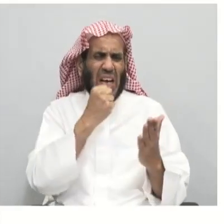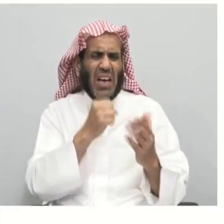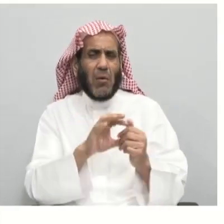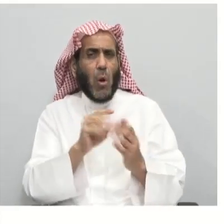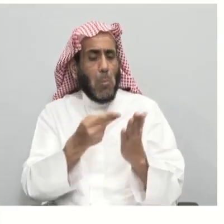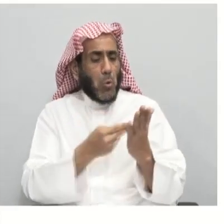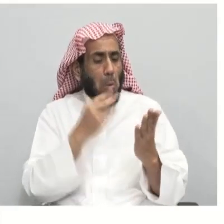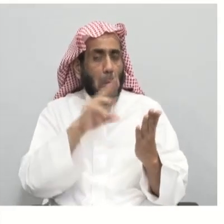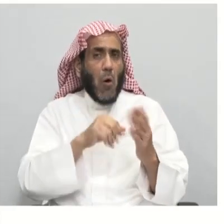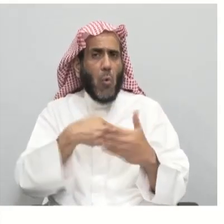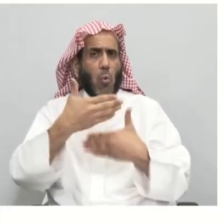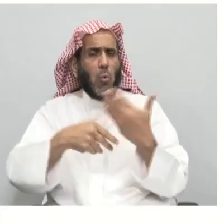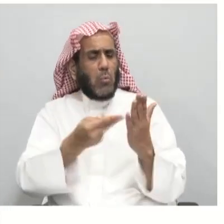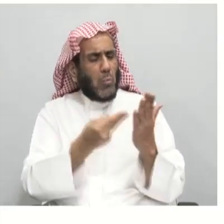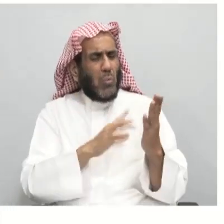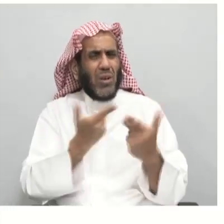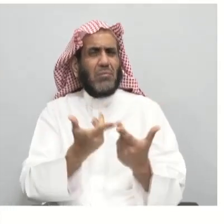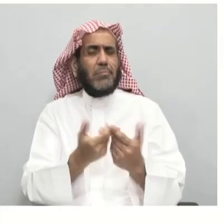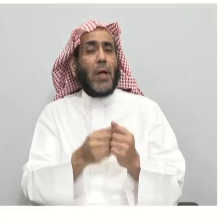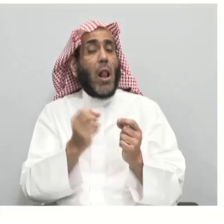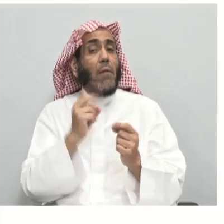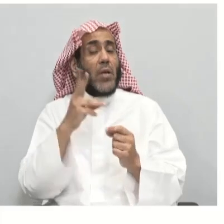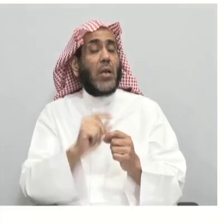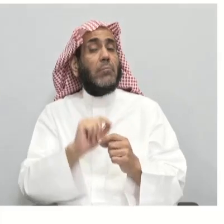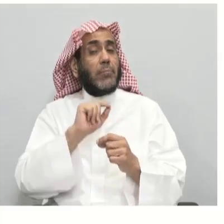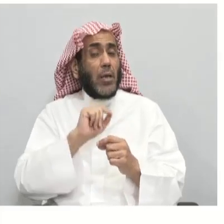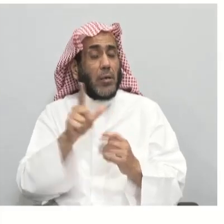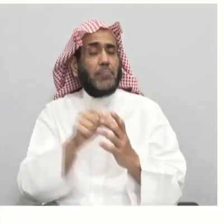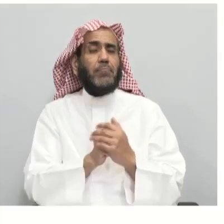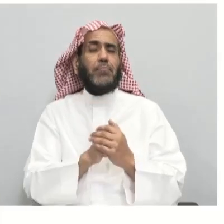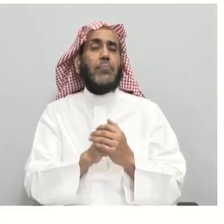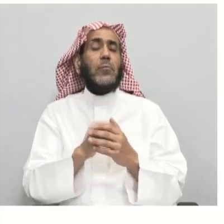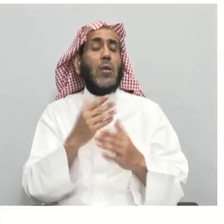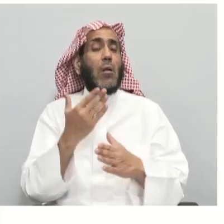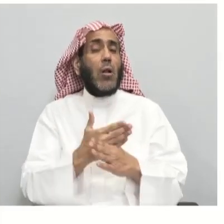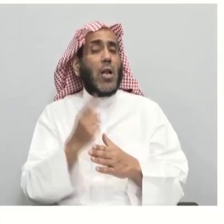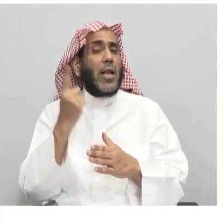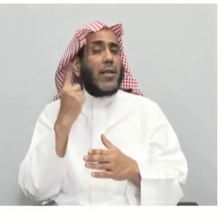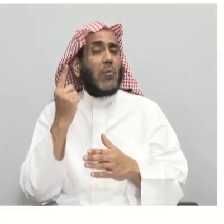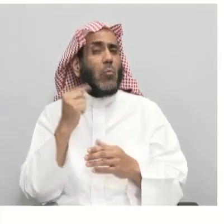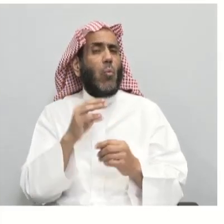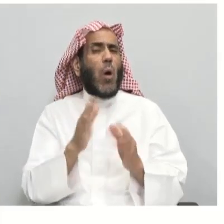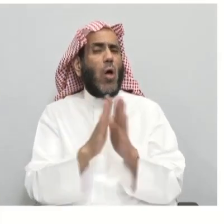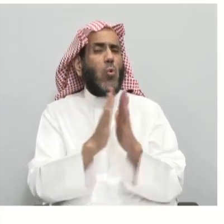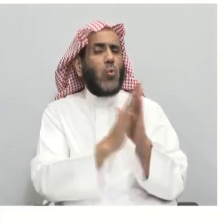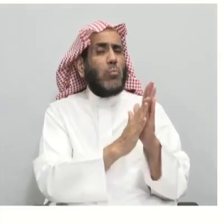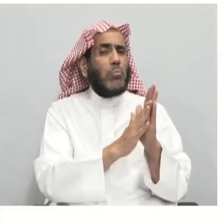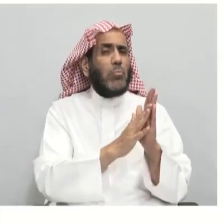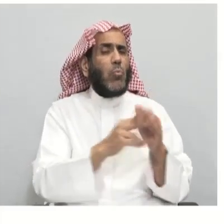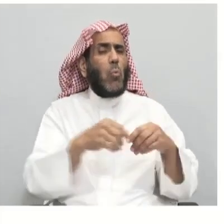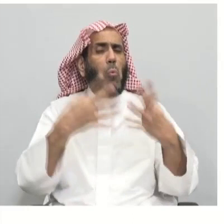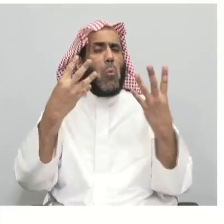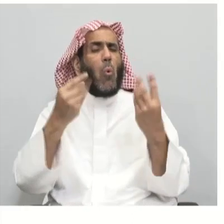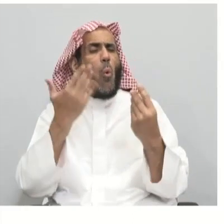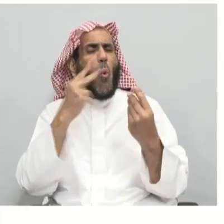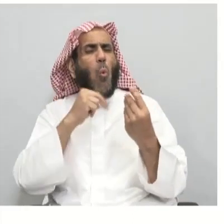الماده المكتوبه احسنتم اذا الفكره صحيحه لاننا نسمع عن بعض الكتب الكتب التي